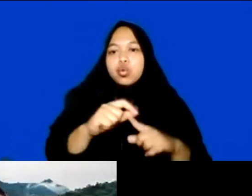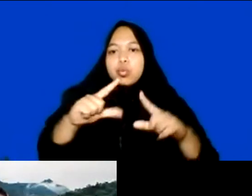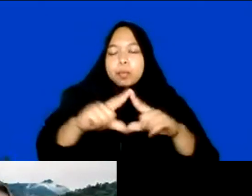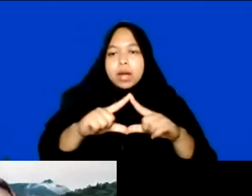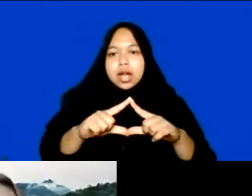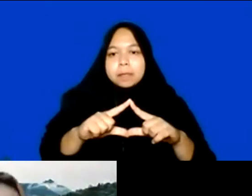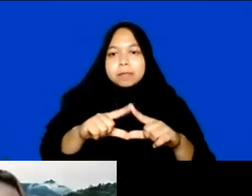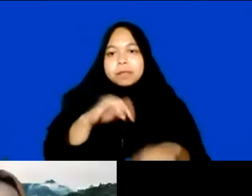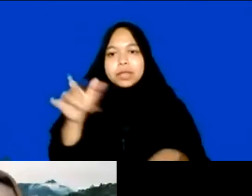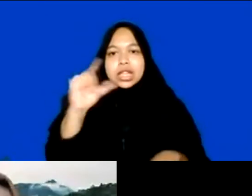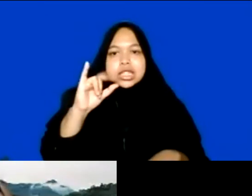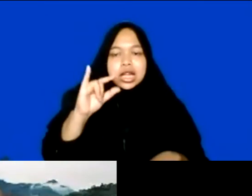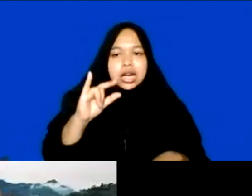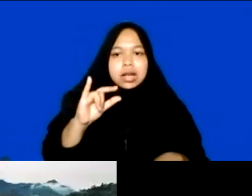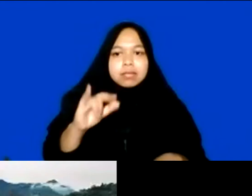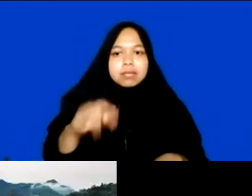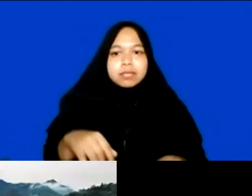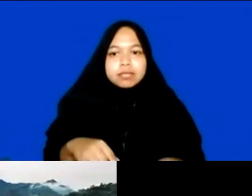pendidikan.kriaunj, kemudian